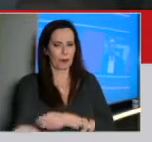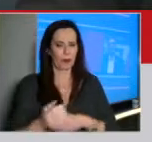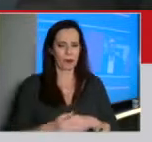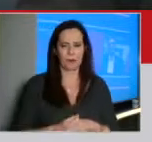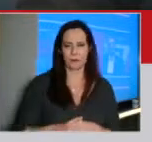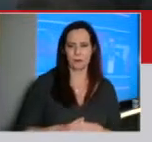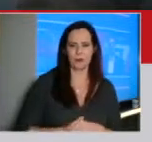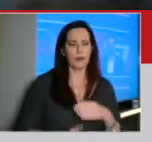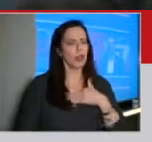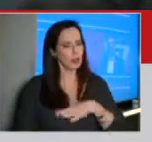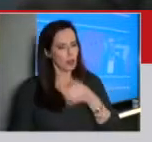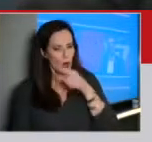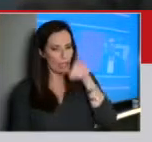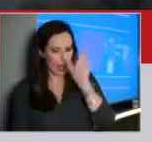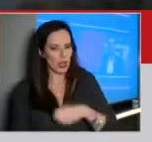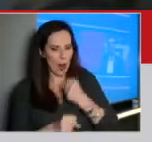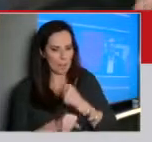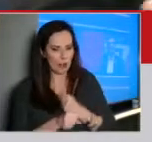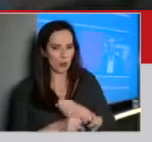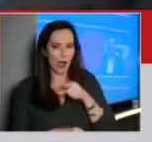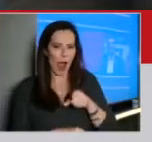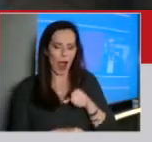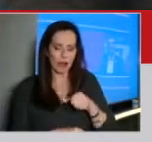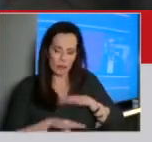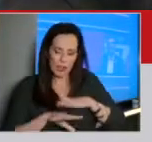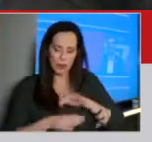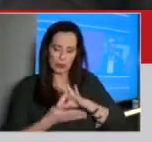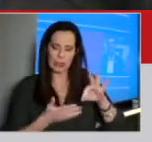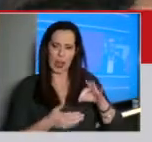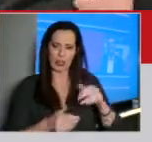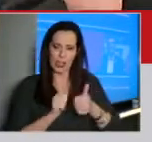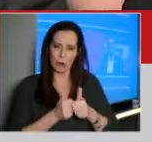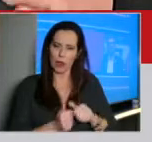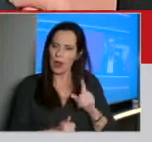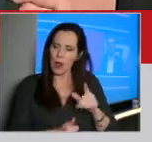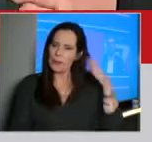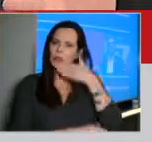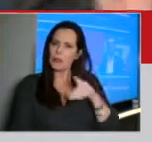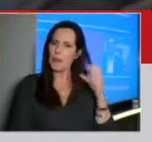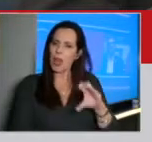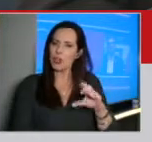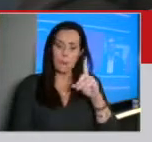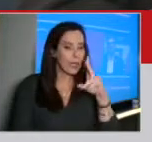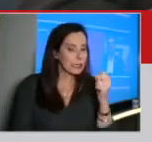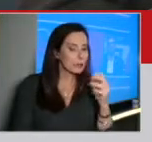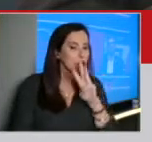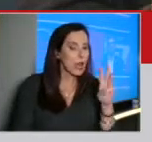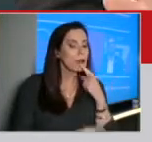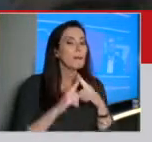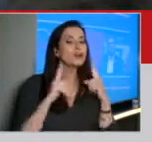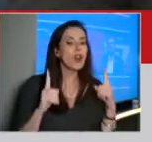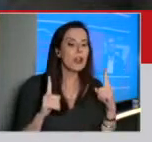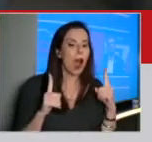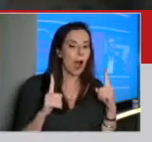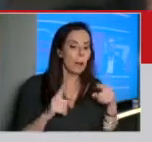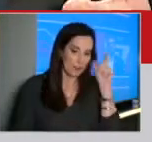קיימים. יוסי, אתה איש הביצוע למעשה, אתה הדרג המקצועי של משרד התרבות והספורט. מדינת ישראל משקיעה 120 שקלים בשנה, פחות או